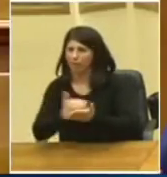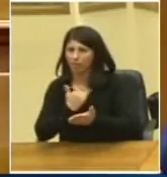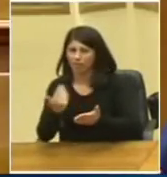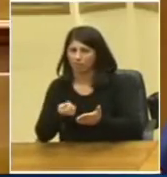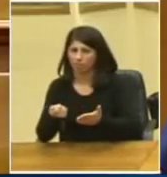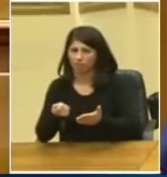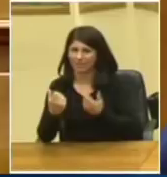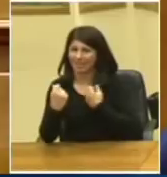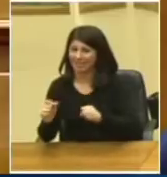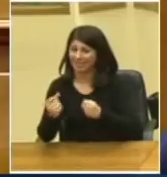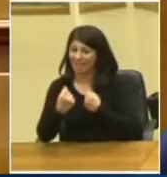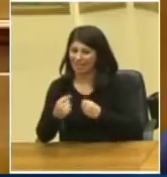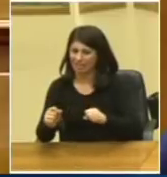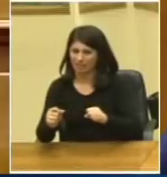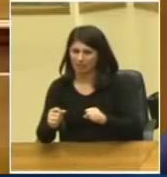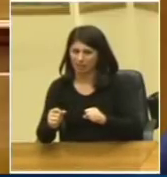την άσκηση,